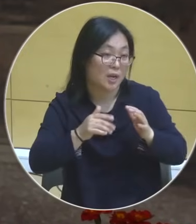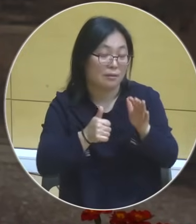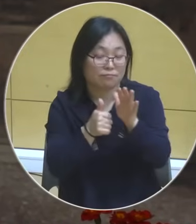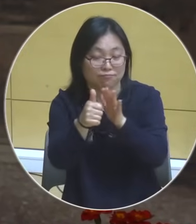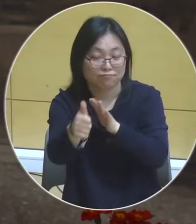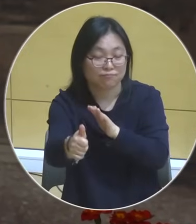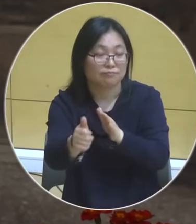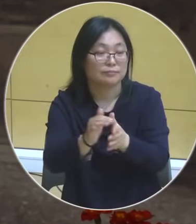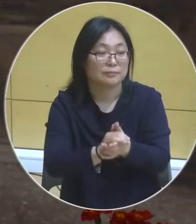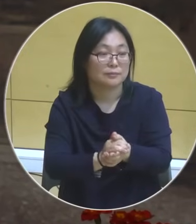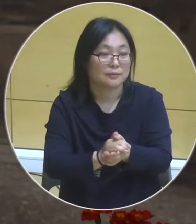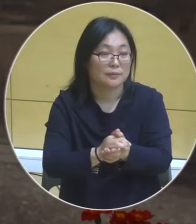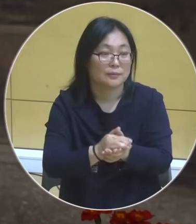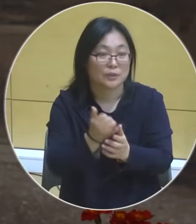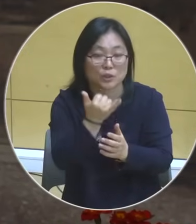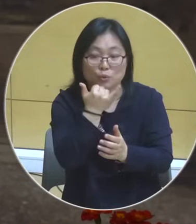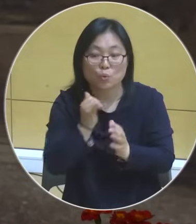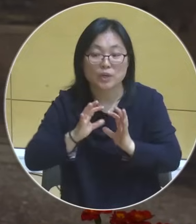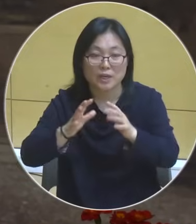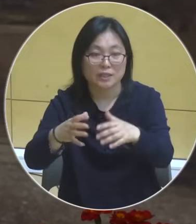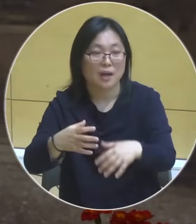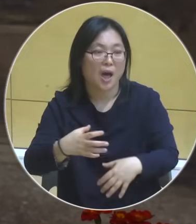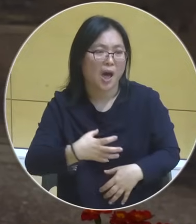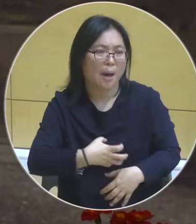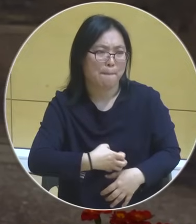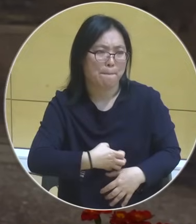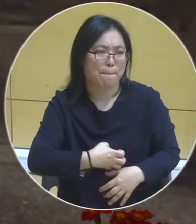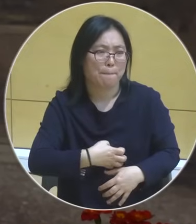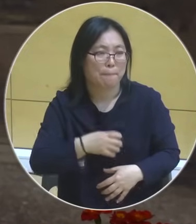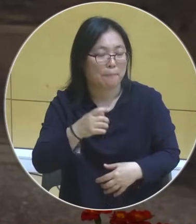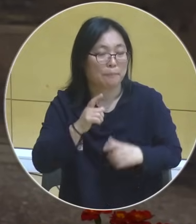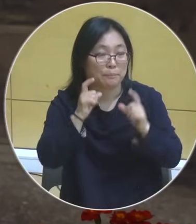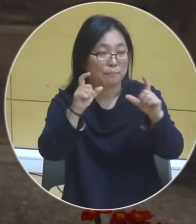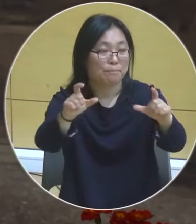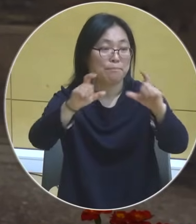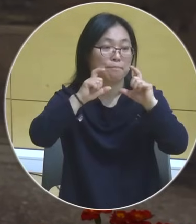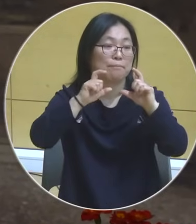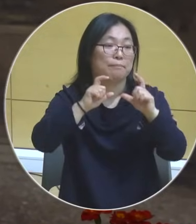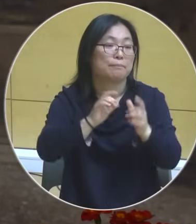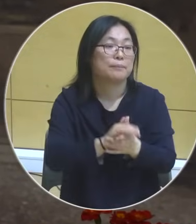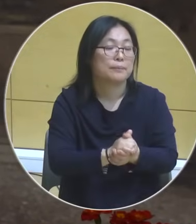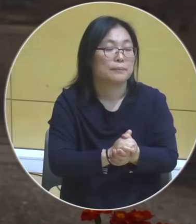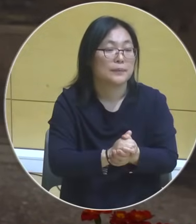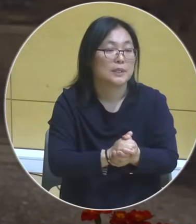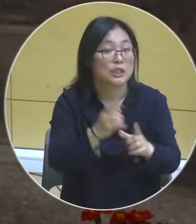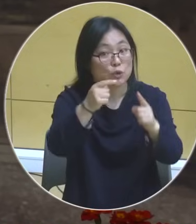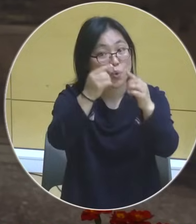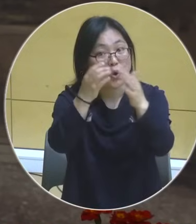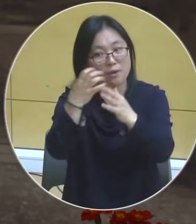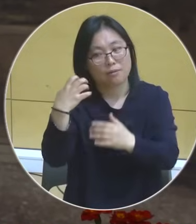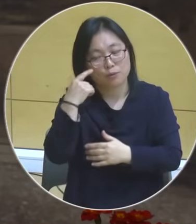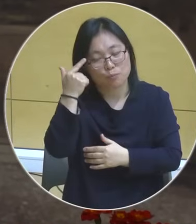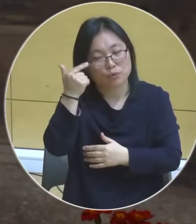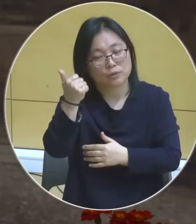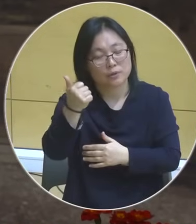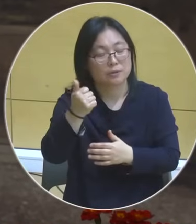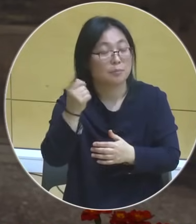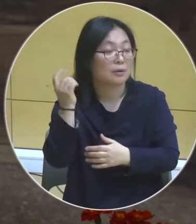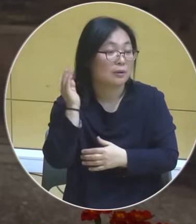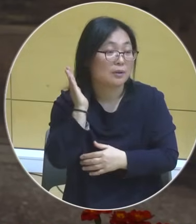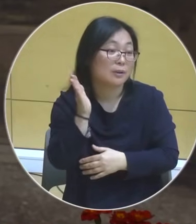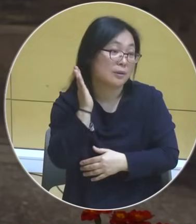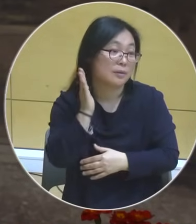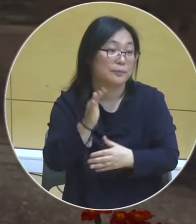갔습니다. 근데 거기서 암이라는 판정을 받게 되었습니다. 자, 거기에 담임 목사님이 들려주는